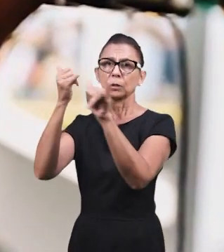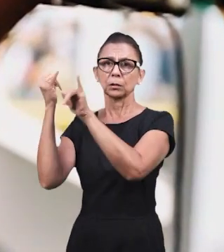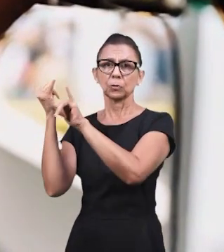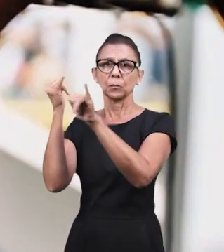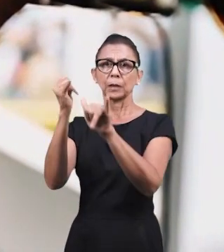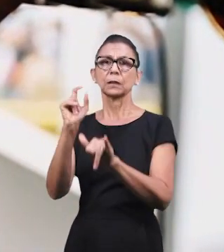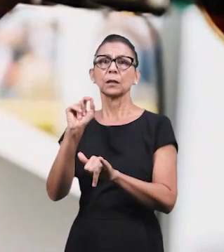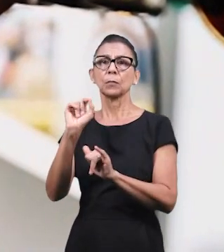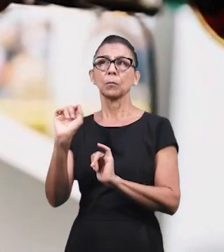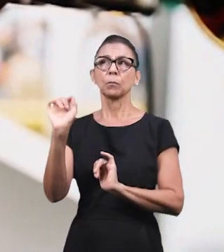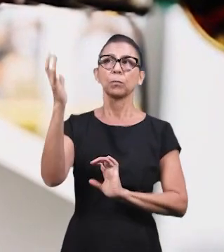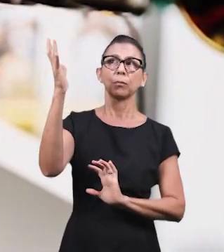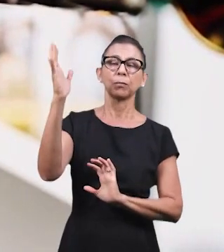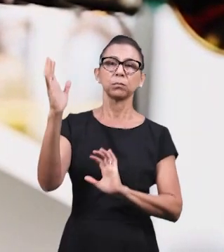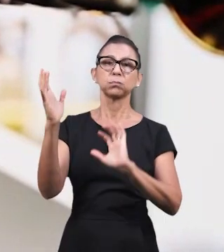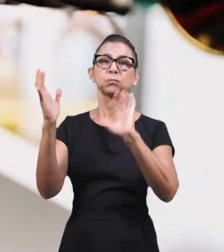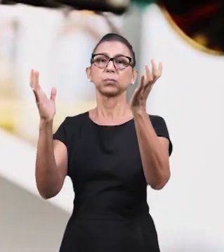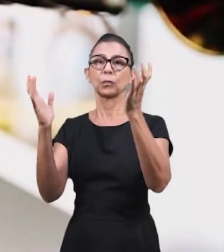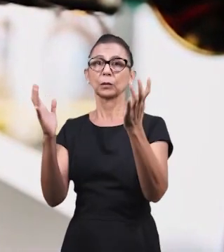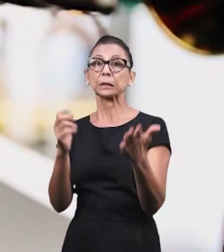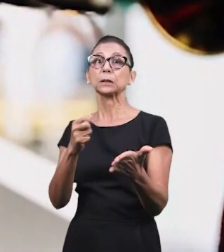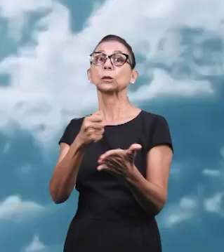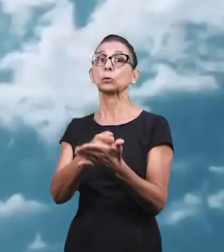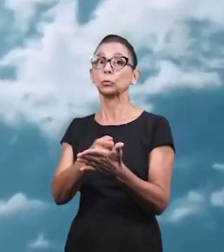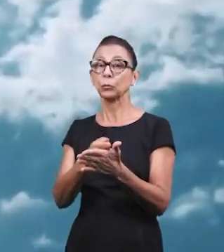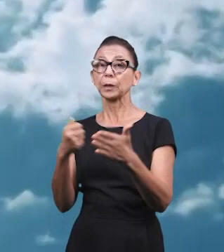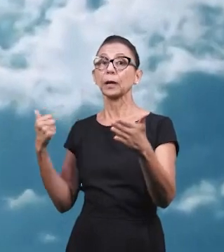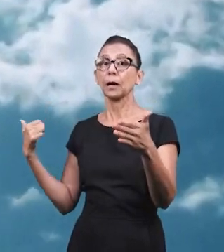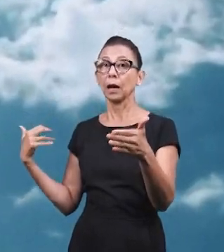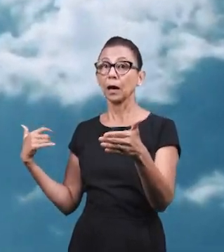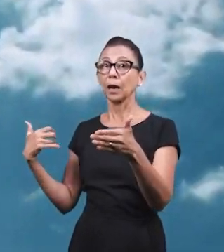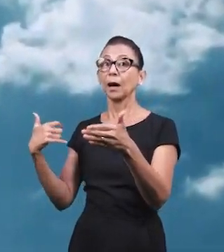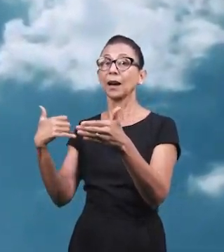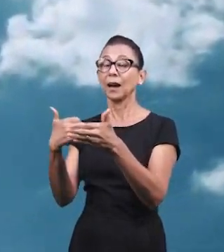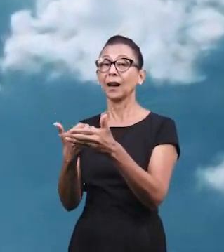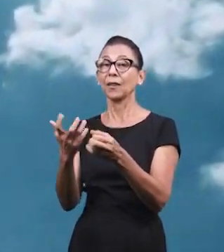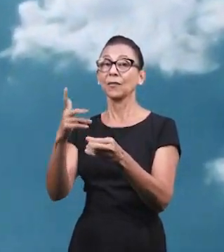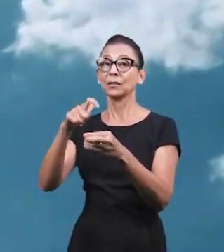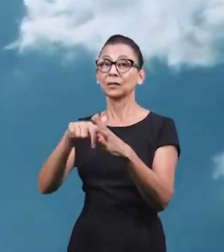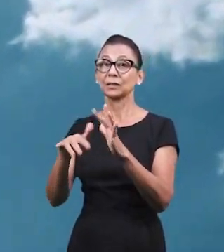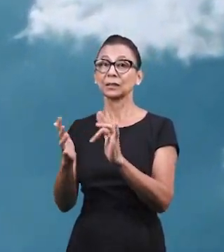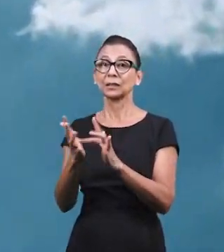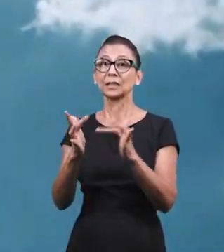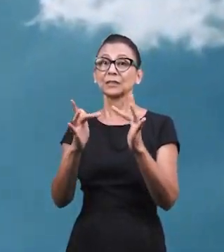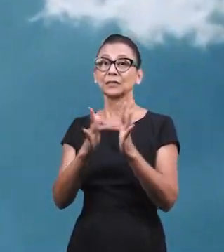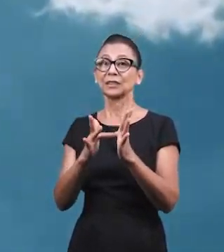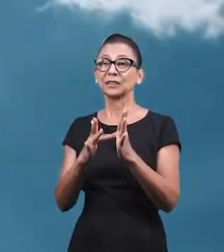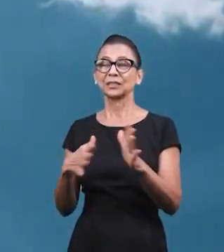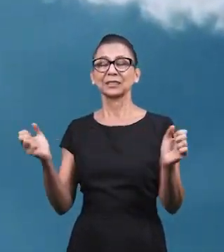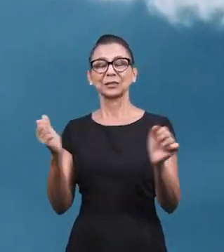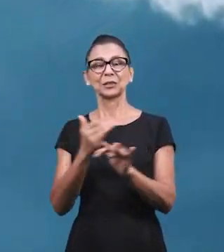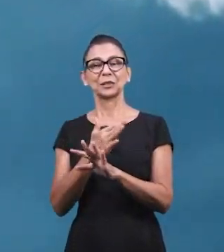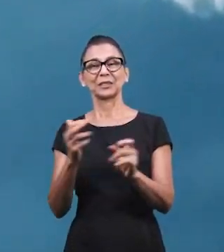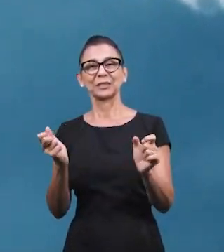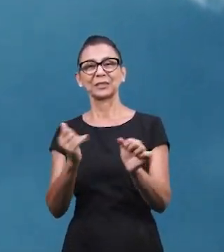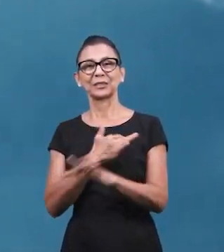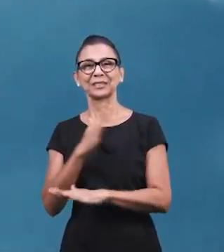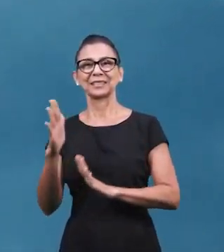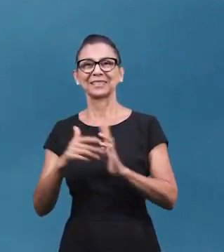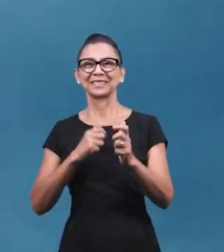это из у слова лиду я баранов a greedy